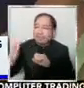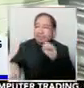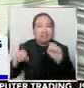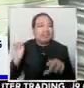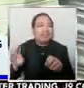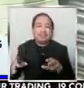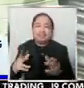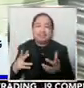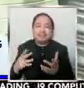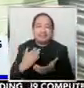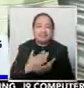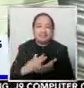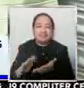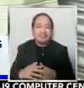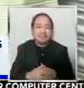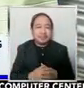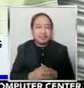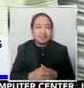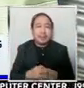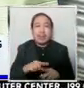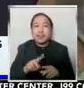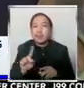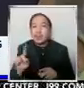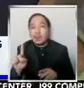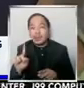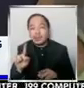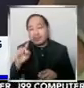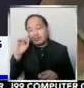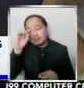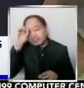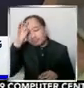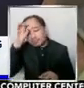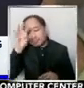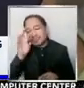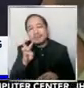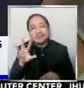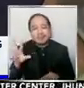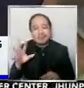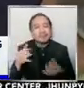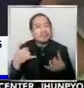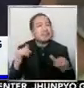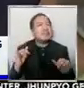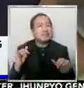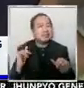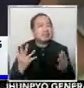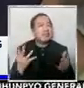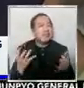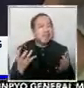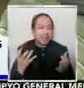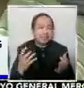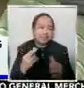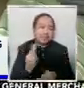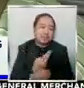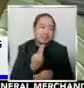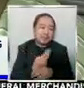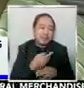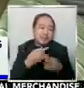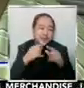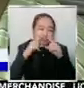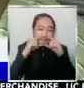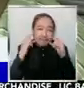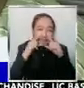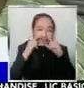Pero ang 75 anyos na si Mang June, buo pa rin ang tiwala sa pagsusuot ng face mask. Sa edad kong ito,